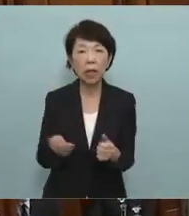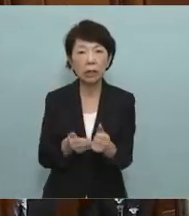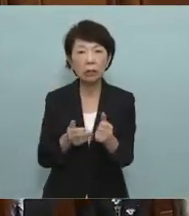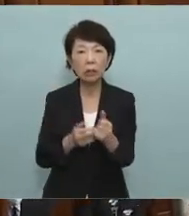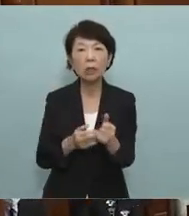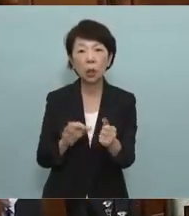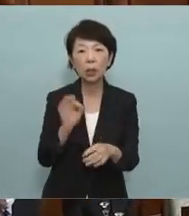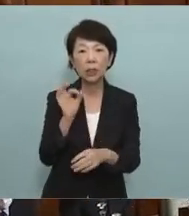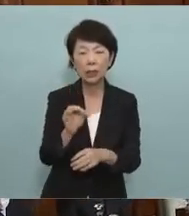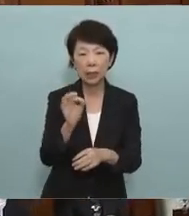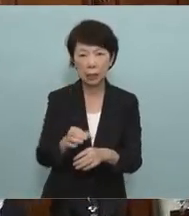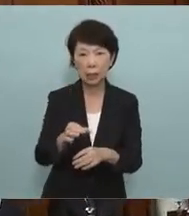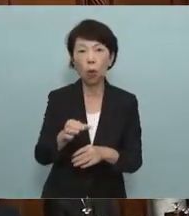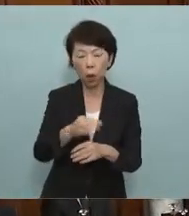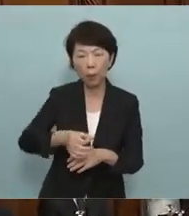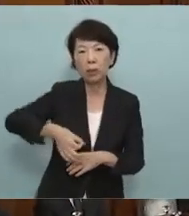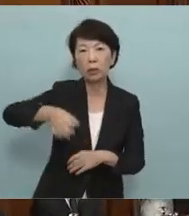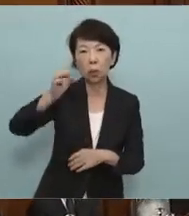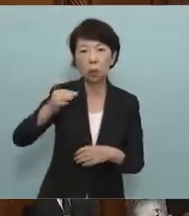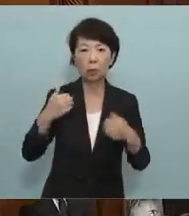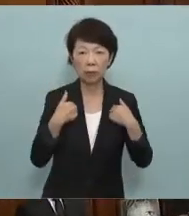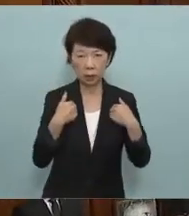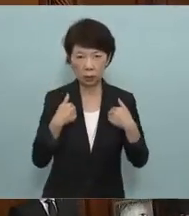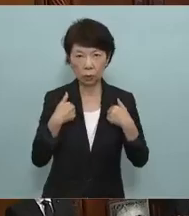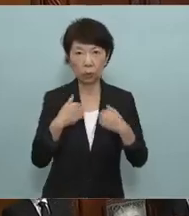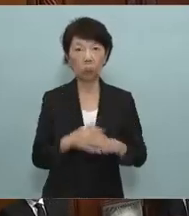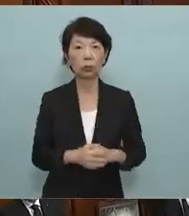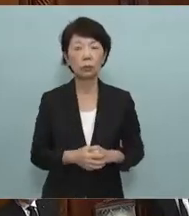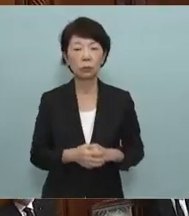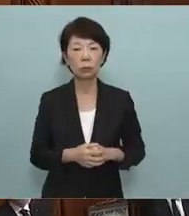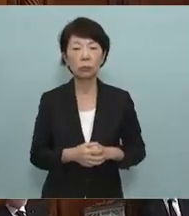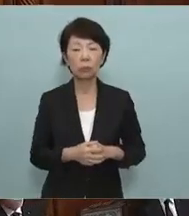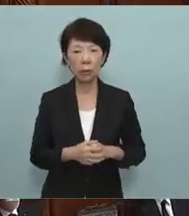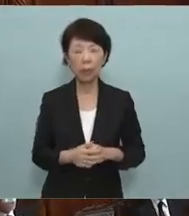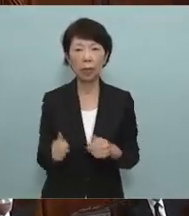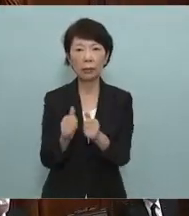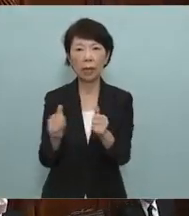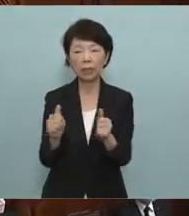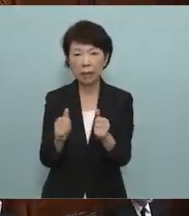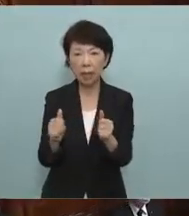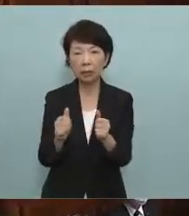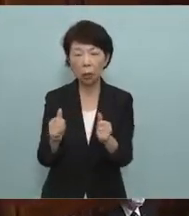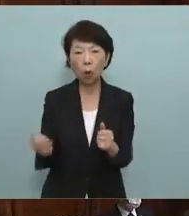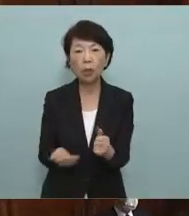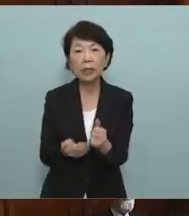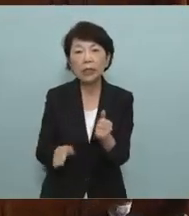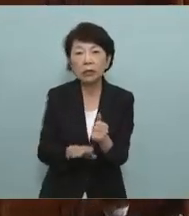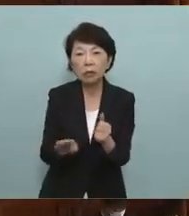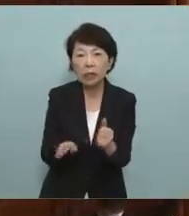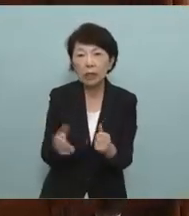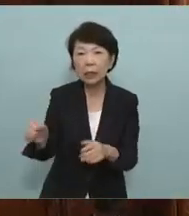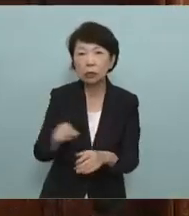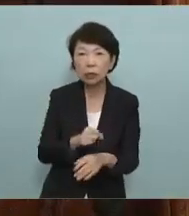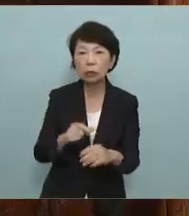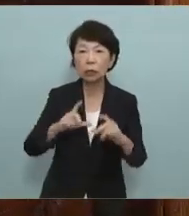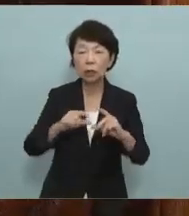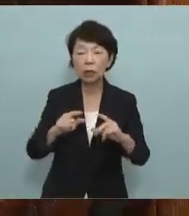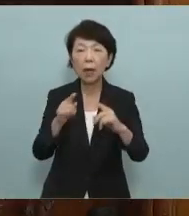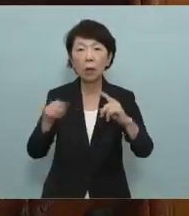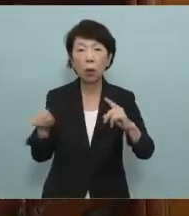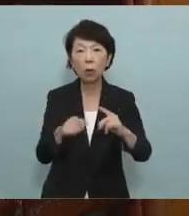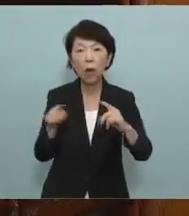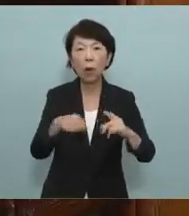時金を大幅に増額すべきです。また、男性の育児休業取得率は、国家公務員では